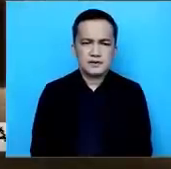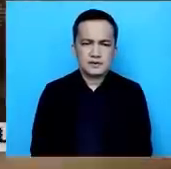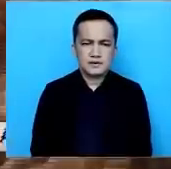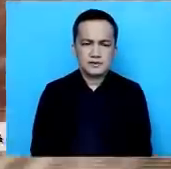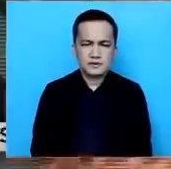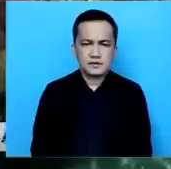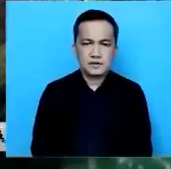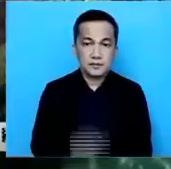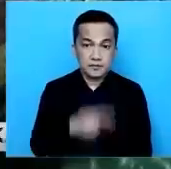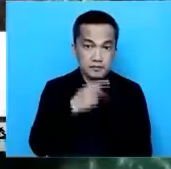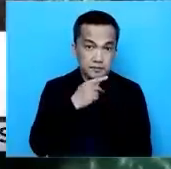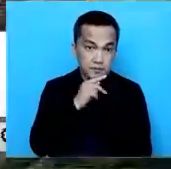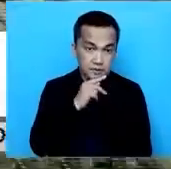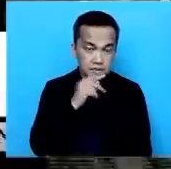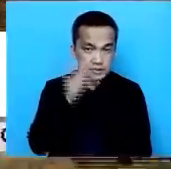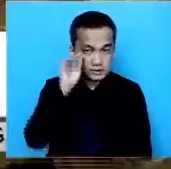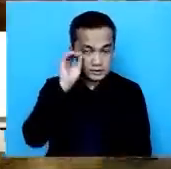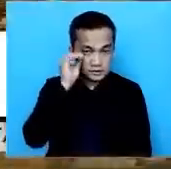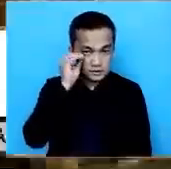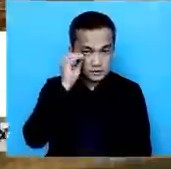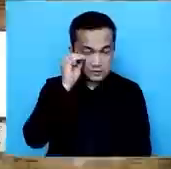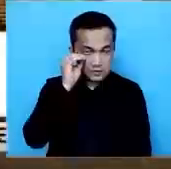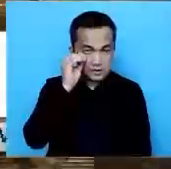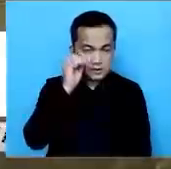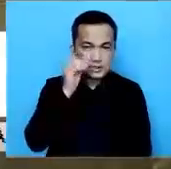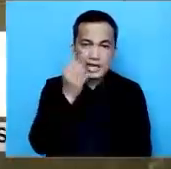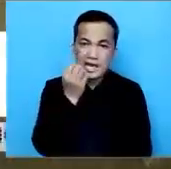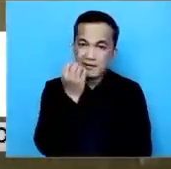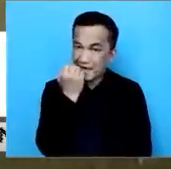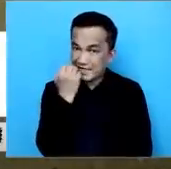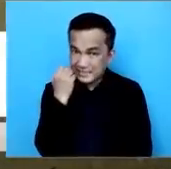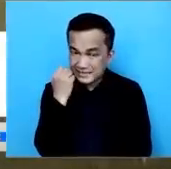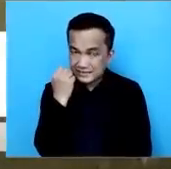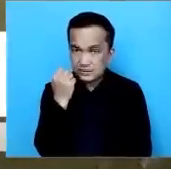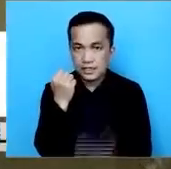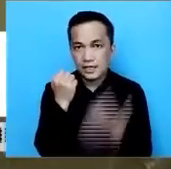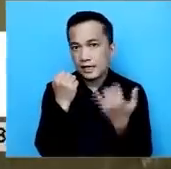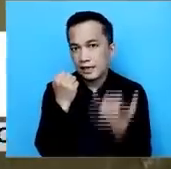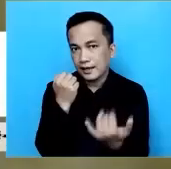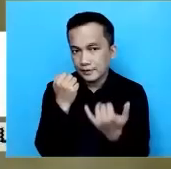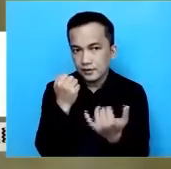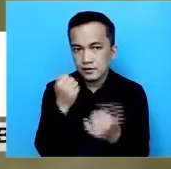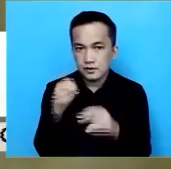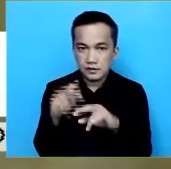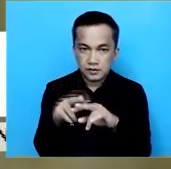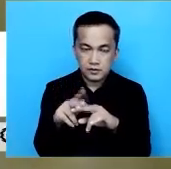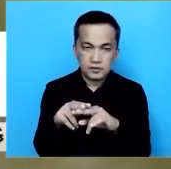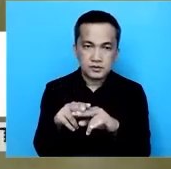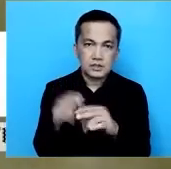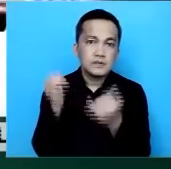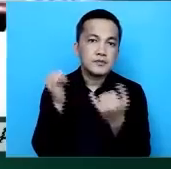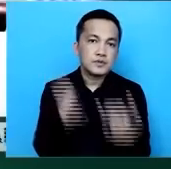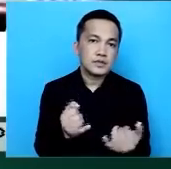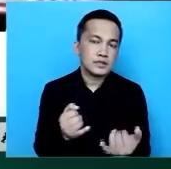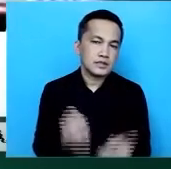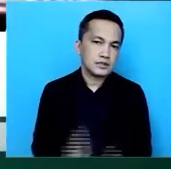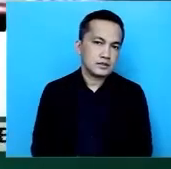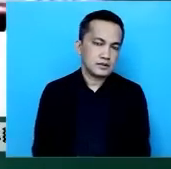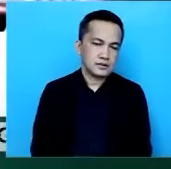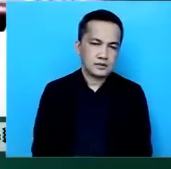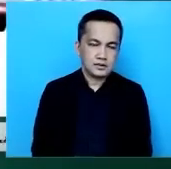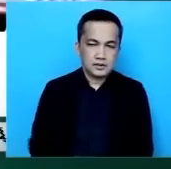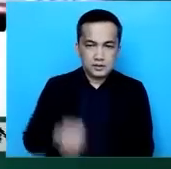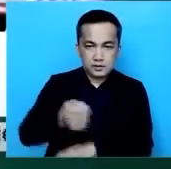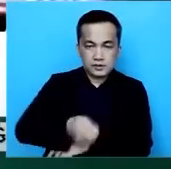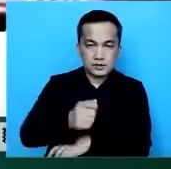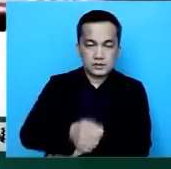Baboy, sibuyas, mais, at ngayon, pati asin, imported na rin. Sa pagdinig ng